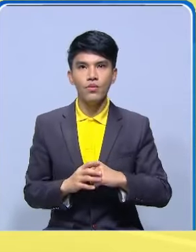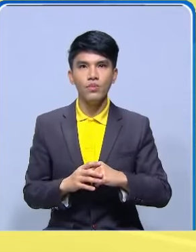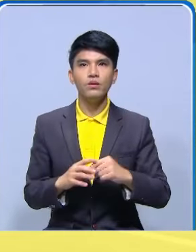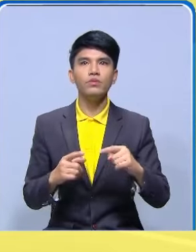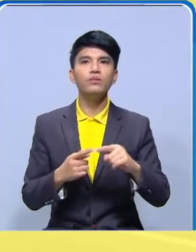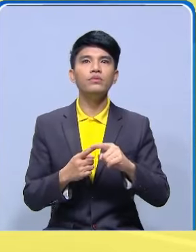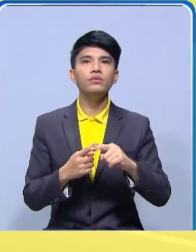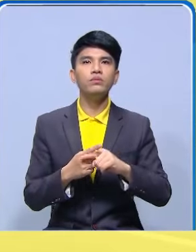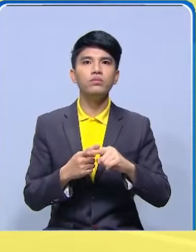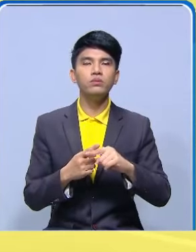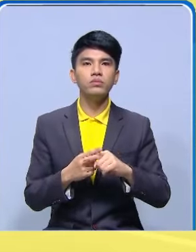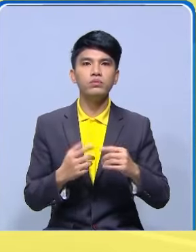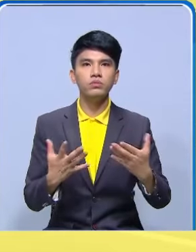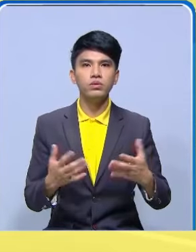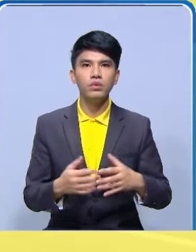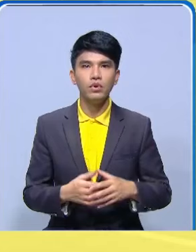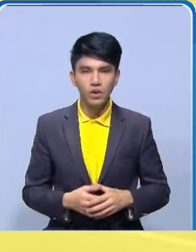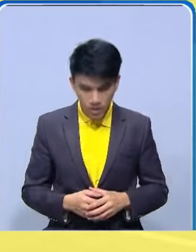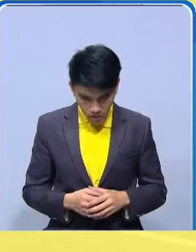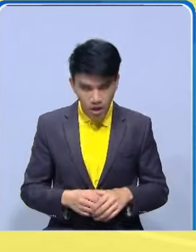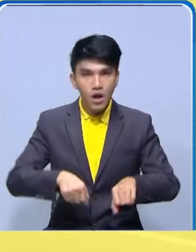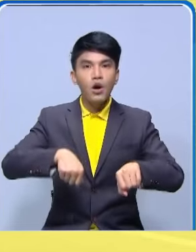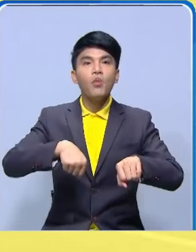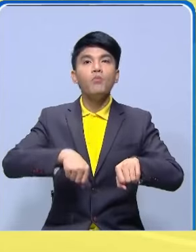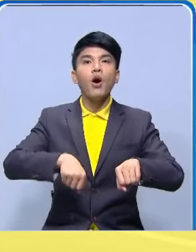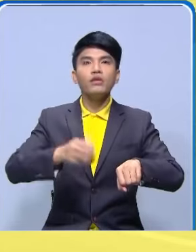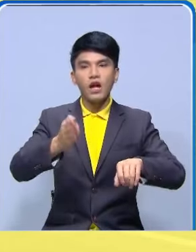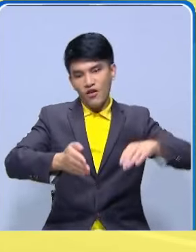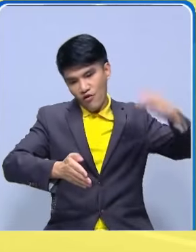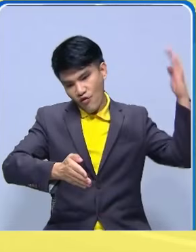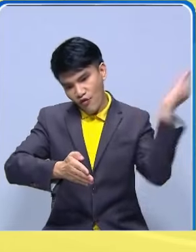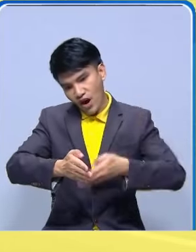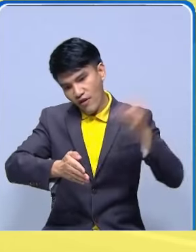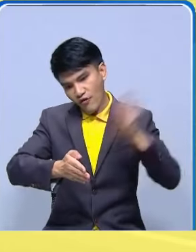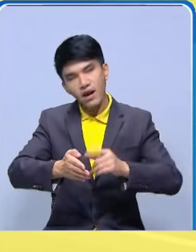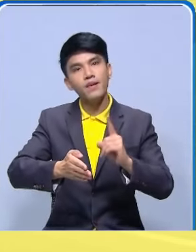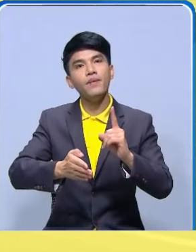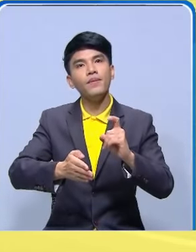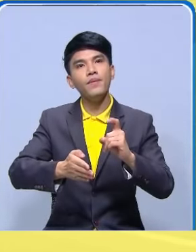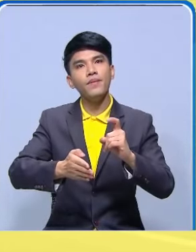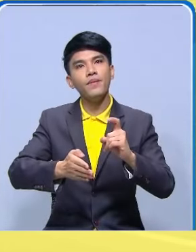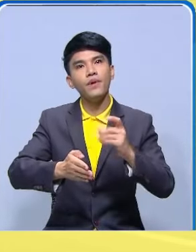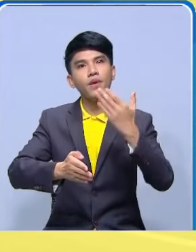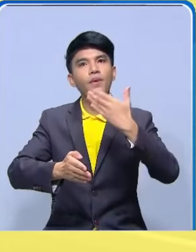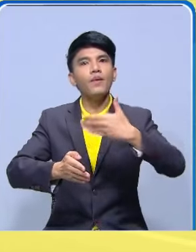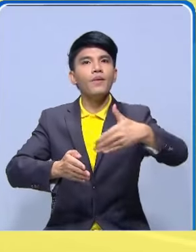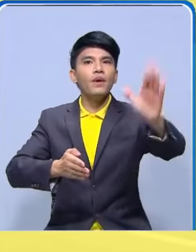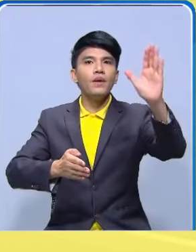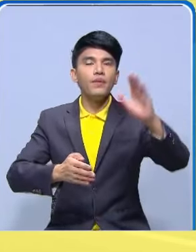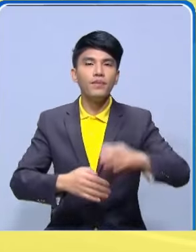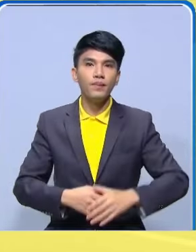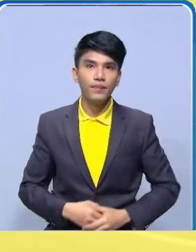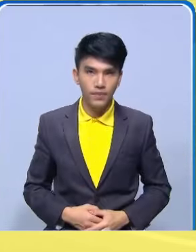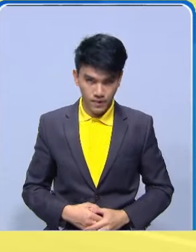เจ็บนอกจากนี้ผู้ก่อเหตุยังใช้มีดฟันรถจักยานยนต์ที่จอดอยู่หน้าบ้านเสียหายอีกด้วยก่อเหตุเสร็จหลบนี้หนีไปเลยครับเหตุการณ์เกิด